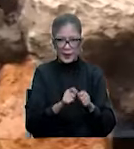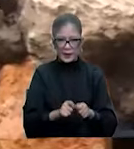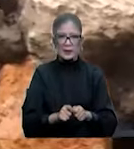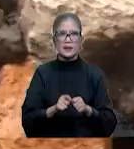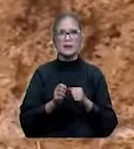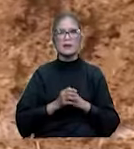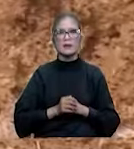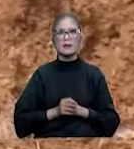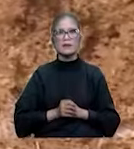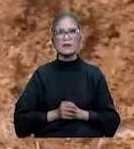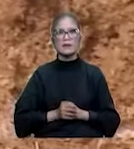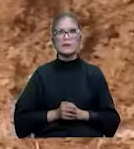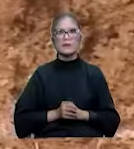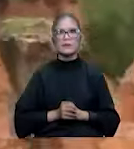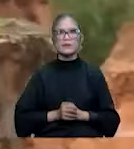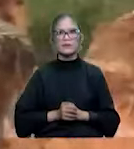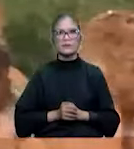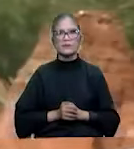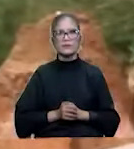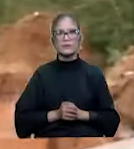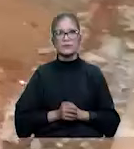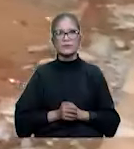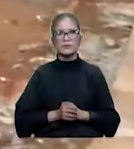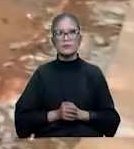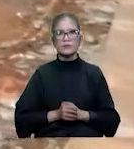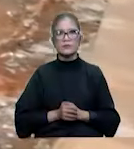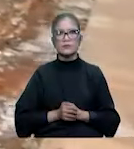Dari Kabupaten Tangerang, Banten, Aimarani Ainyus melaporkan.